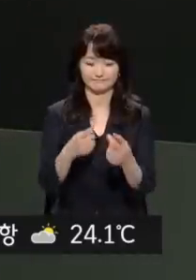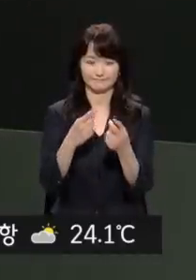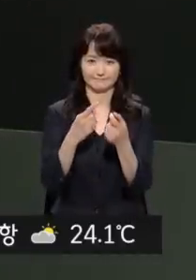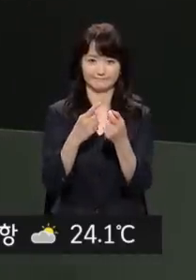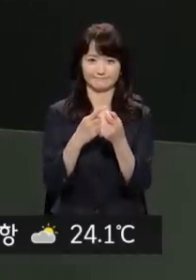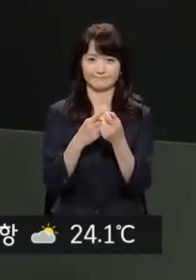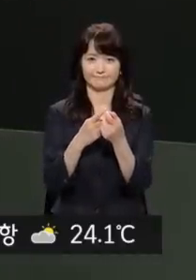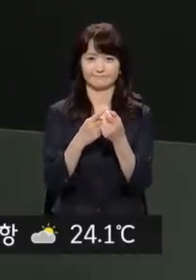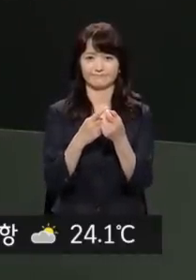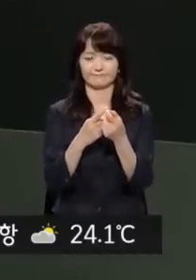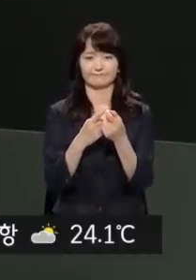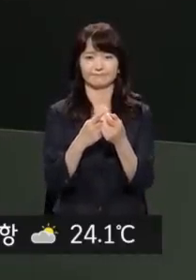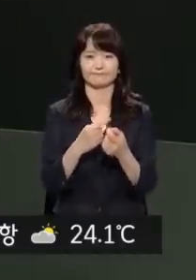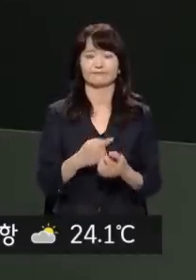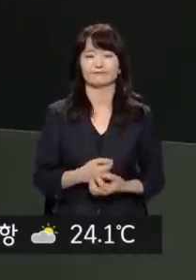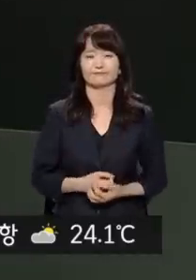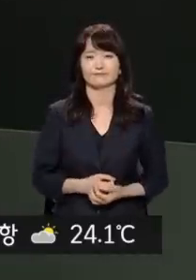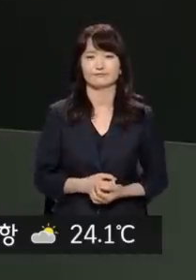첫 번째 달려보죠